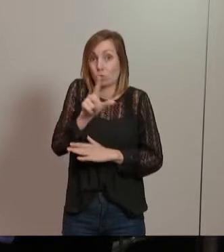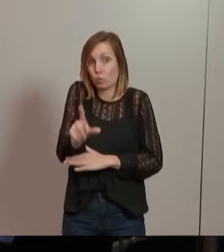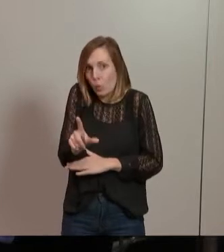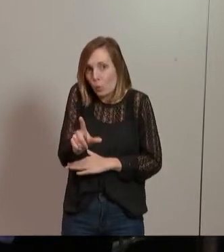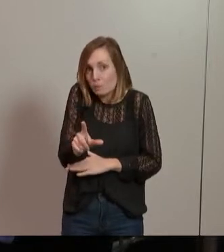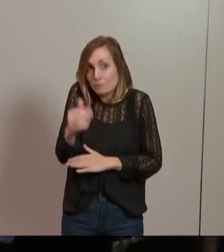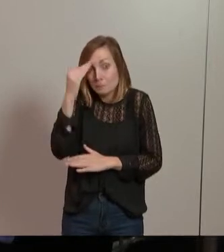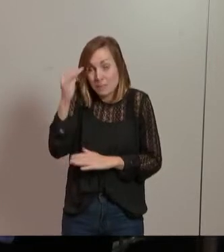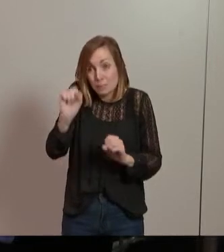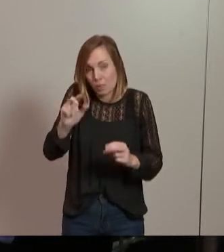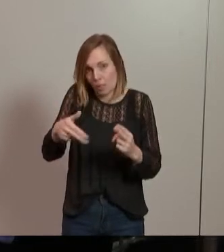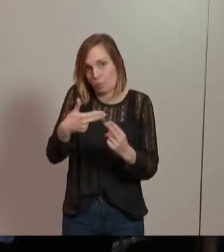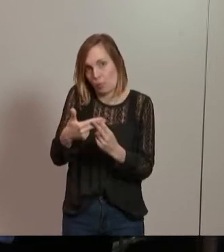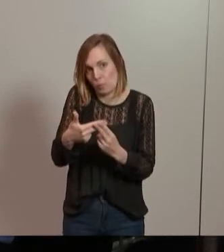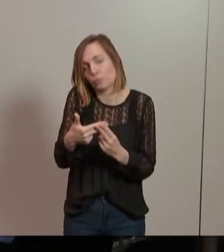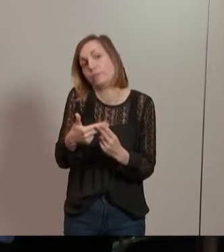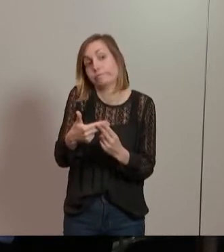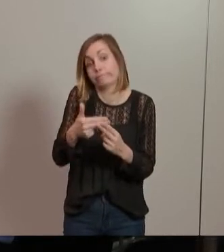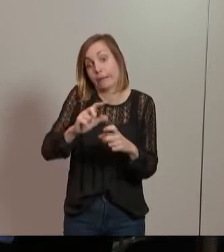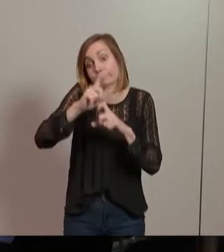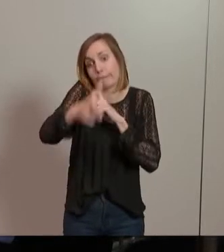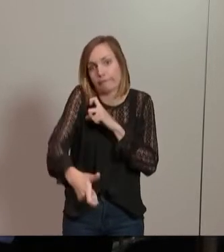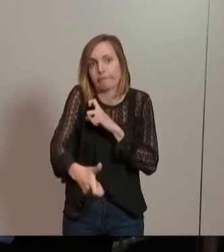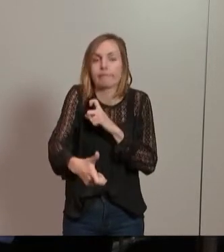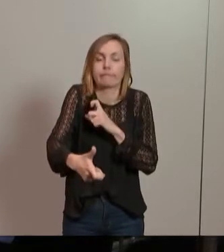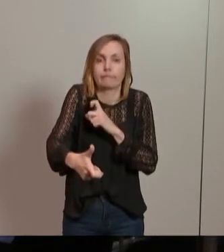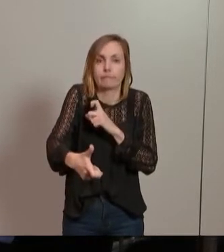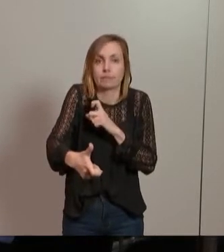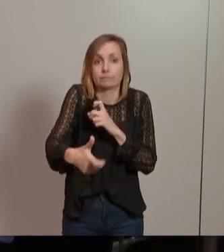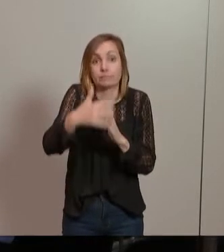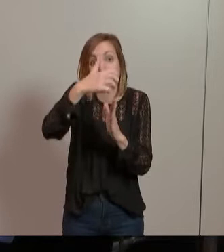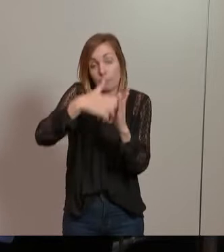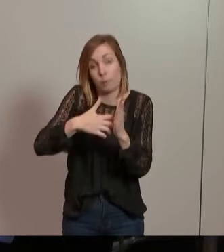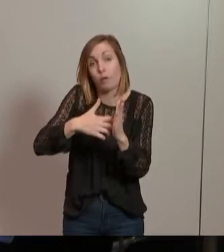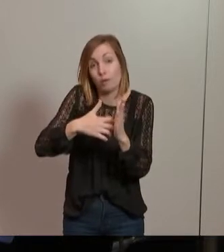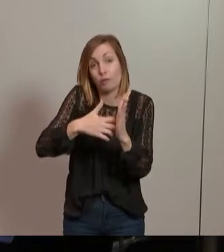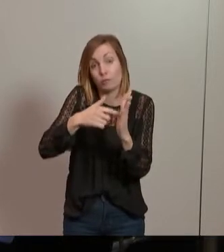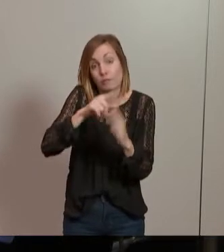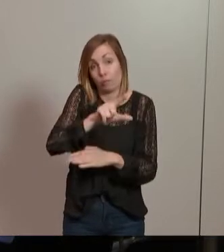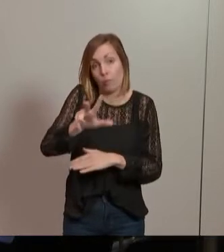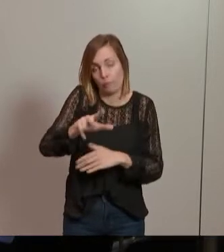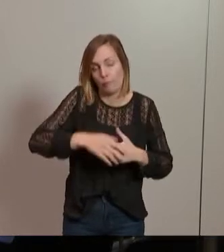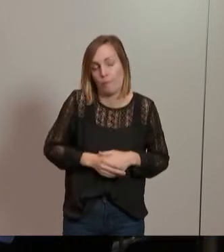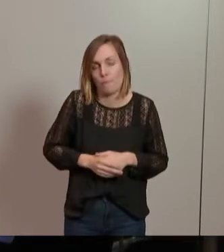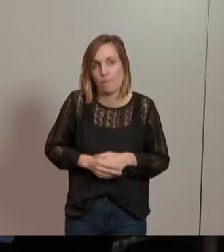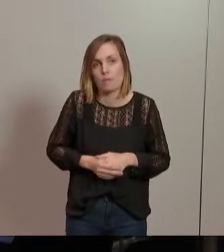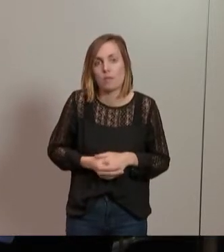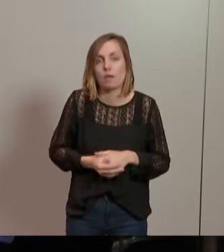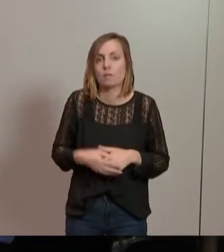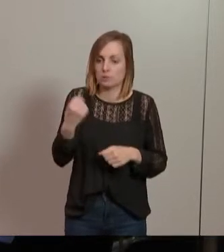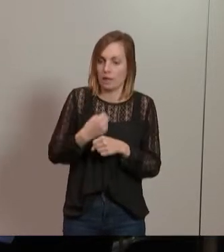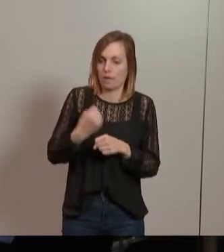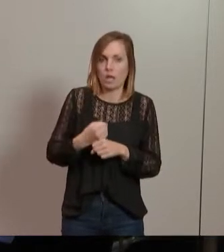en avoir. En fait, ça sera consigné plutôt dans le rapport, enfin, pas dans le prochain, mais dans le suivant. Mais au-delà du travail